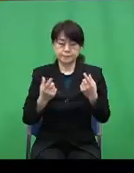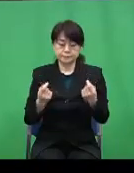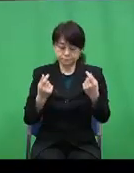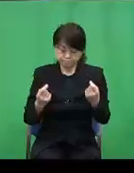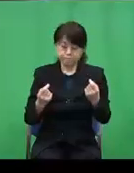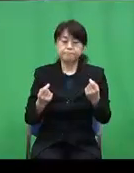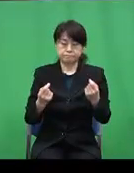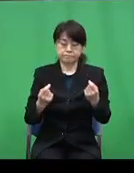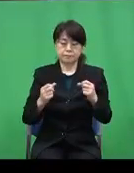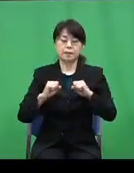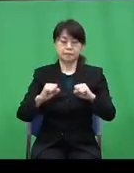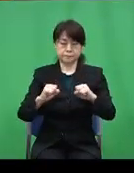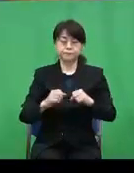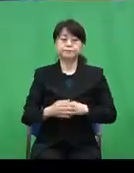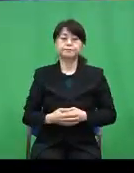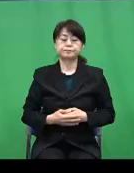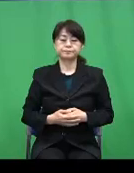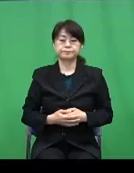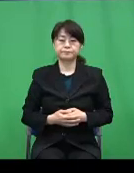しっかりと、はい、